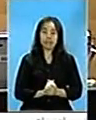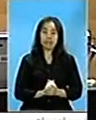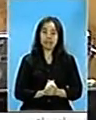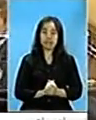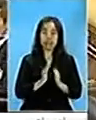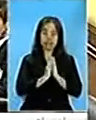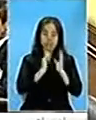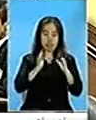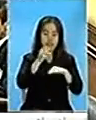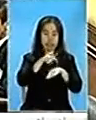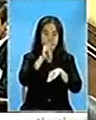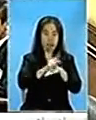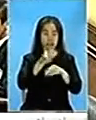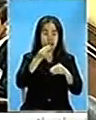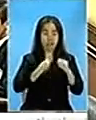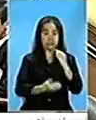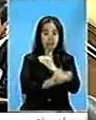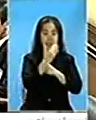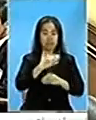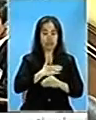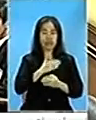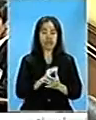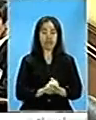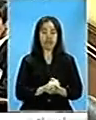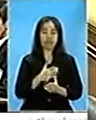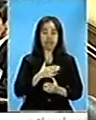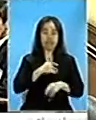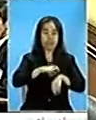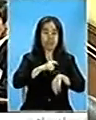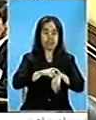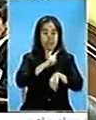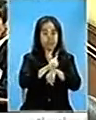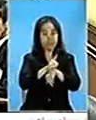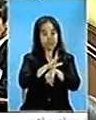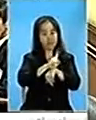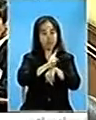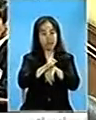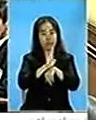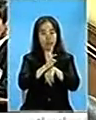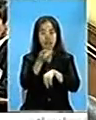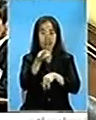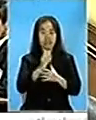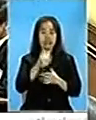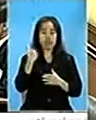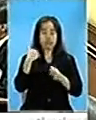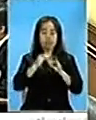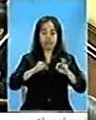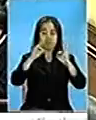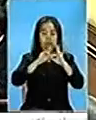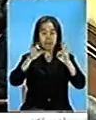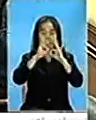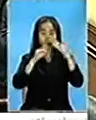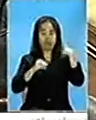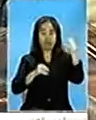ขอบคุณท่านประธานที่เปิดโอกาสให้ผมได้พูดผมไม่เกิน 5-6 นาทีเท่านั้นเองนะครับมี3ประเด็นด้วยกันนะท่านประธ